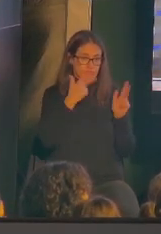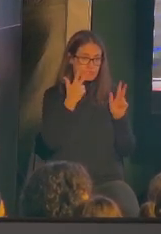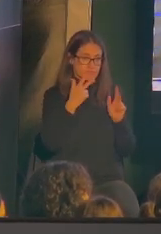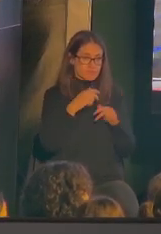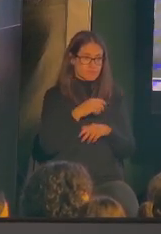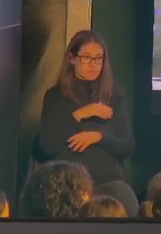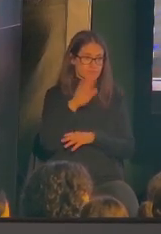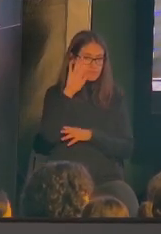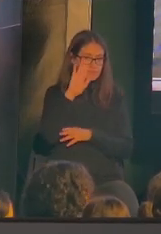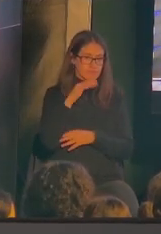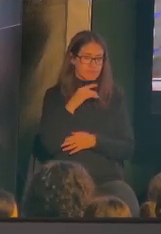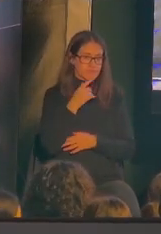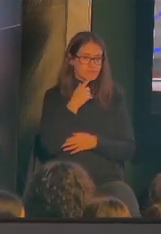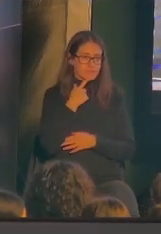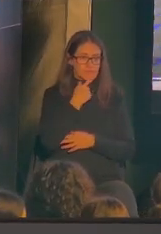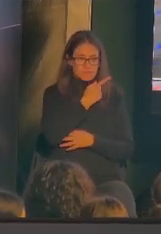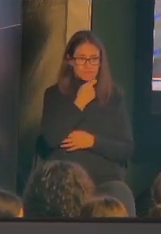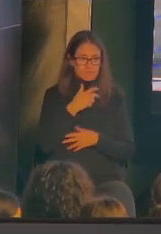braç